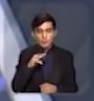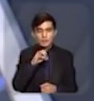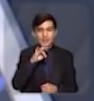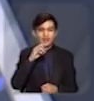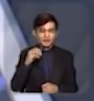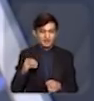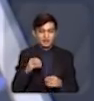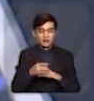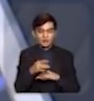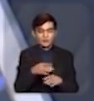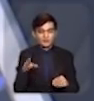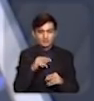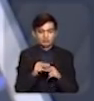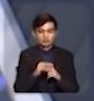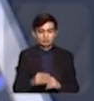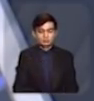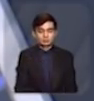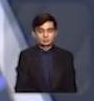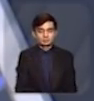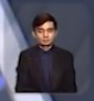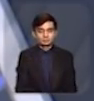жұмысшылар тартылған.